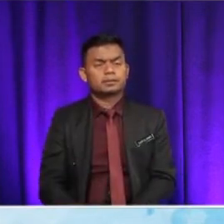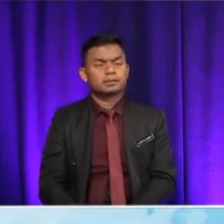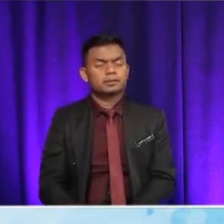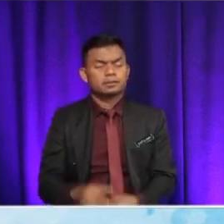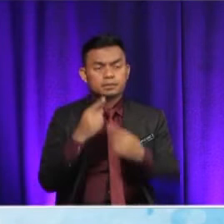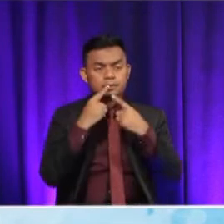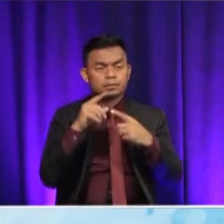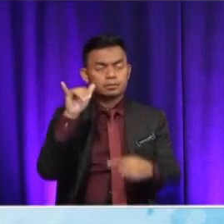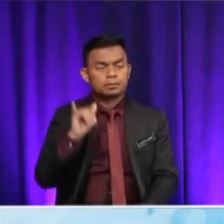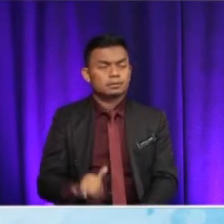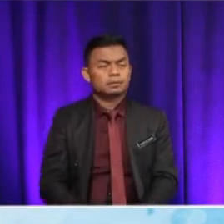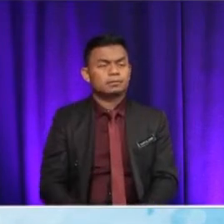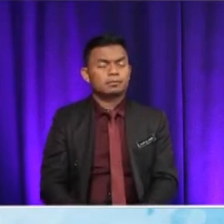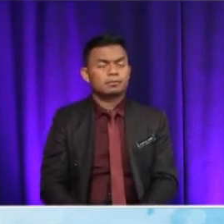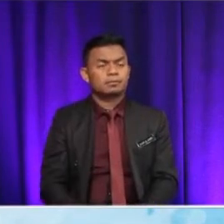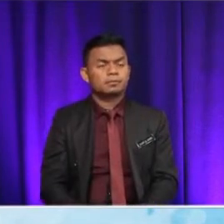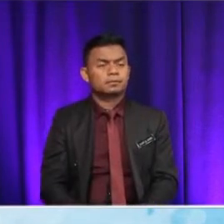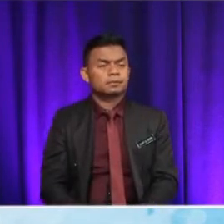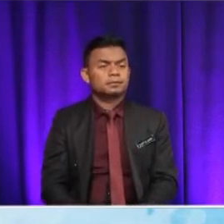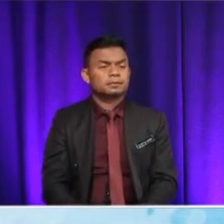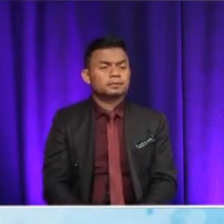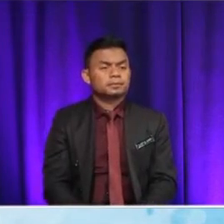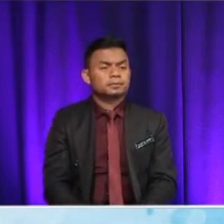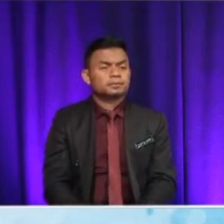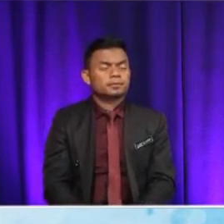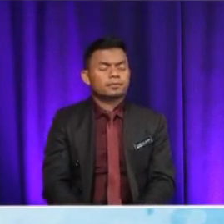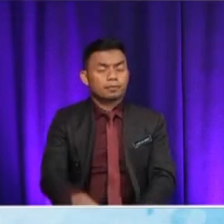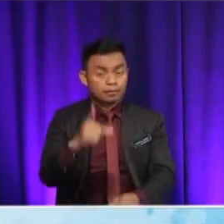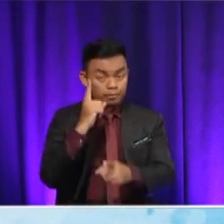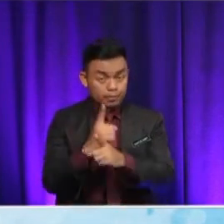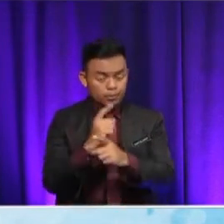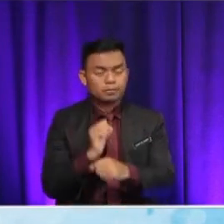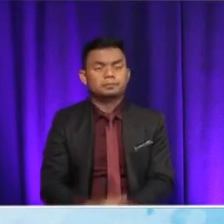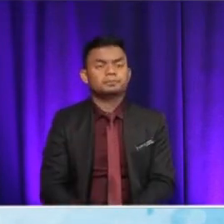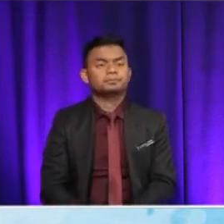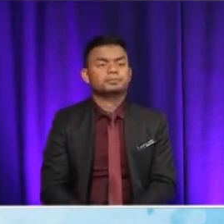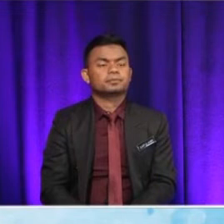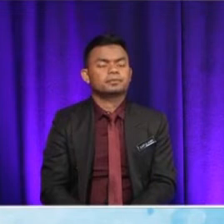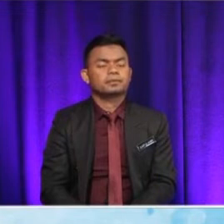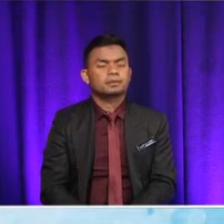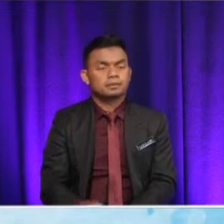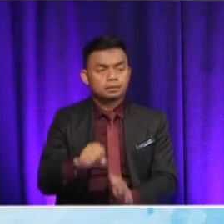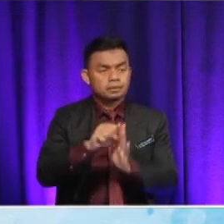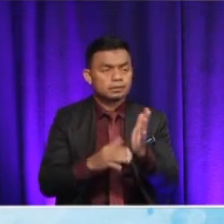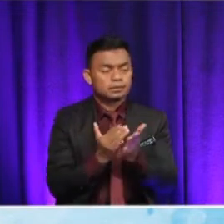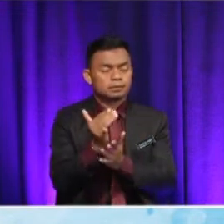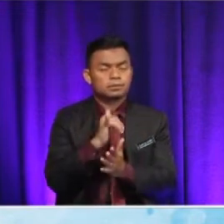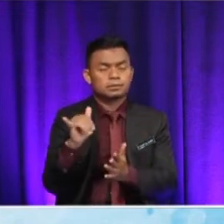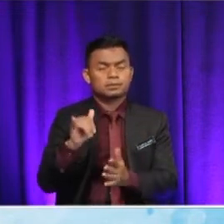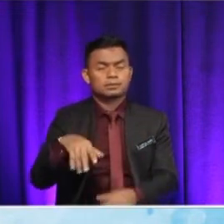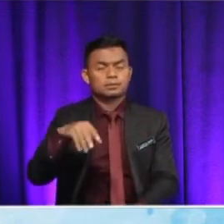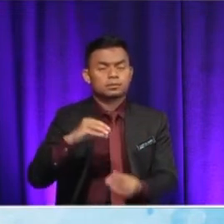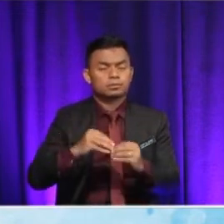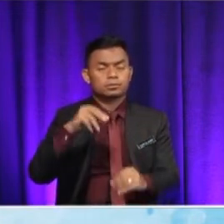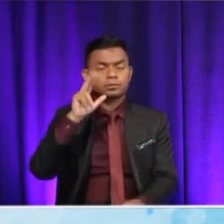terima kasih. Tengok betul ke salah jawapan Alimin di situ? Okey, betul. Terima kasih. Okey, seterusnya bacaan meter air.